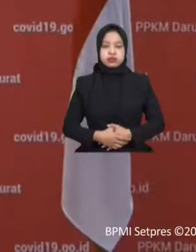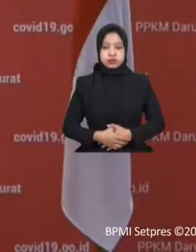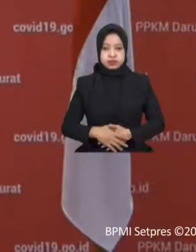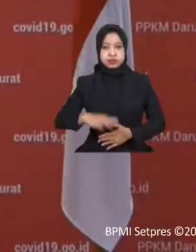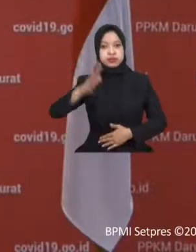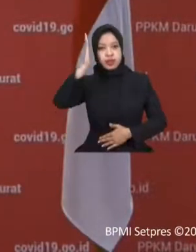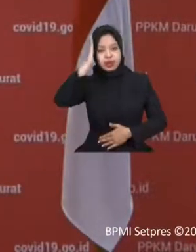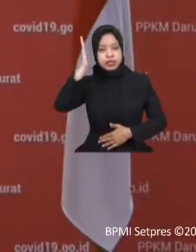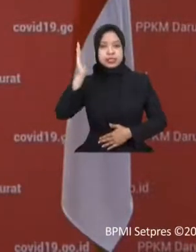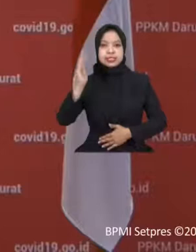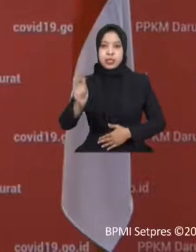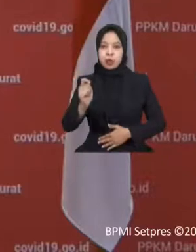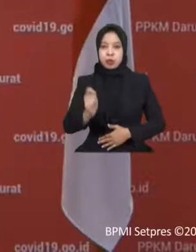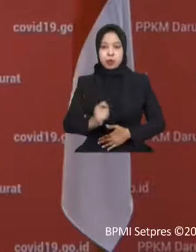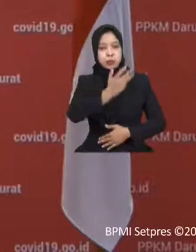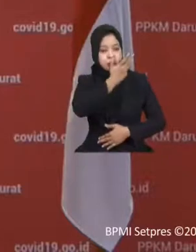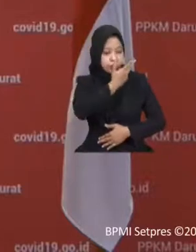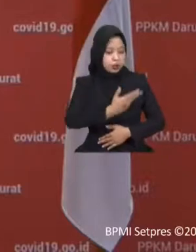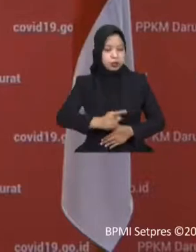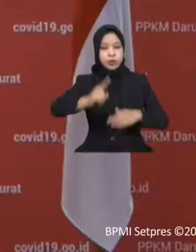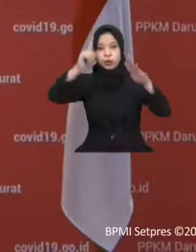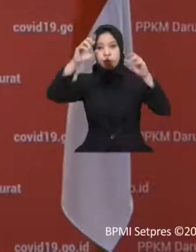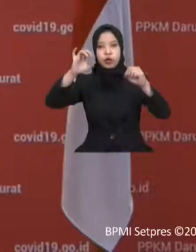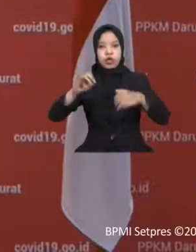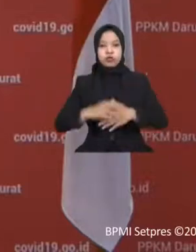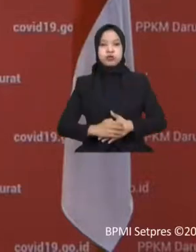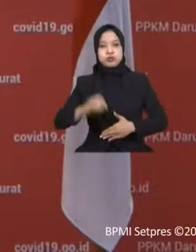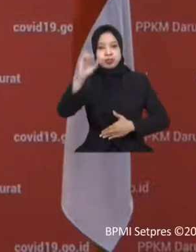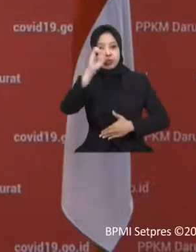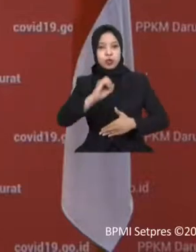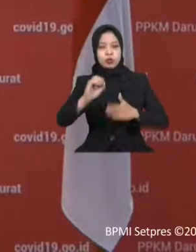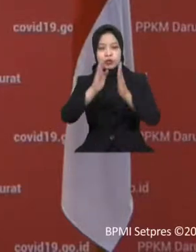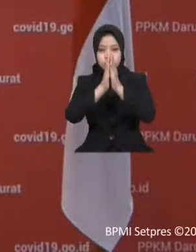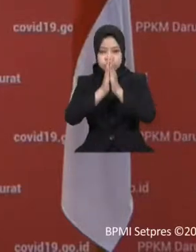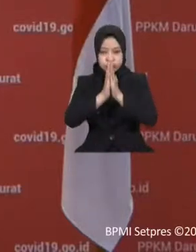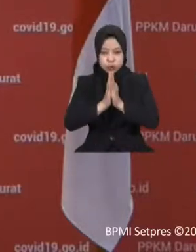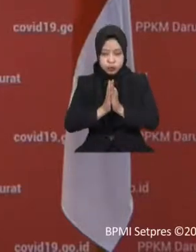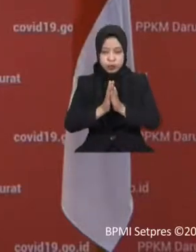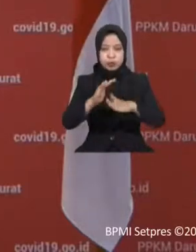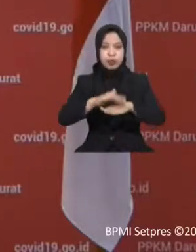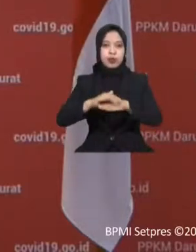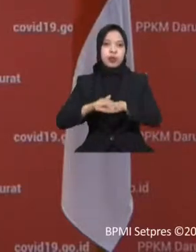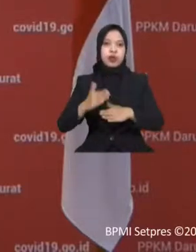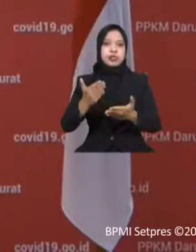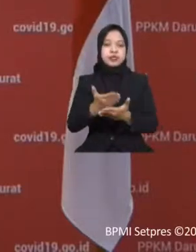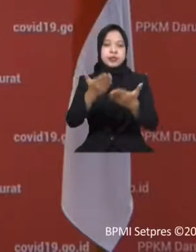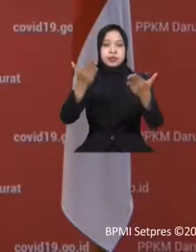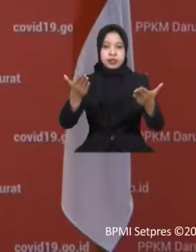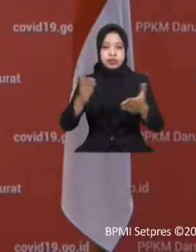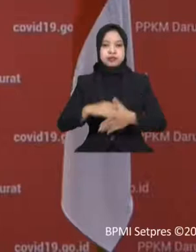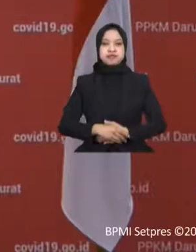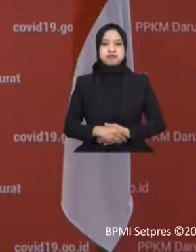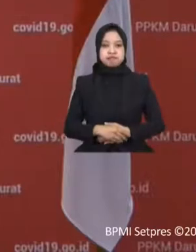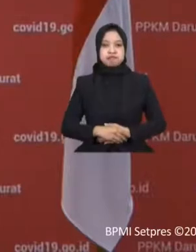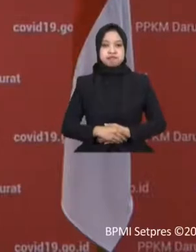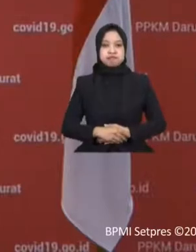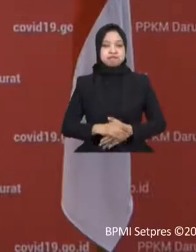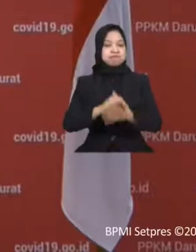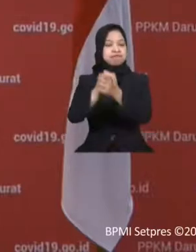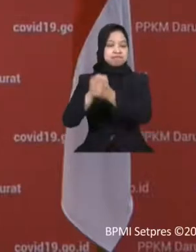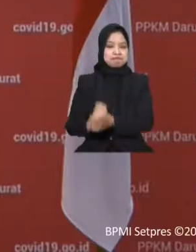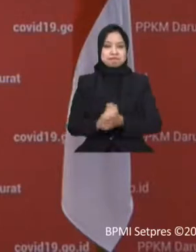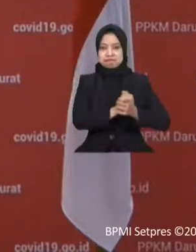assalamualaikum warahmatullahi wabarakatuh Om Swastiastu namo buddhaya salam kebajikan salam